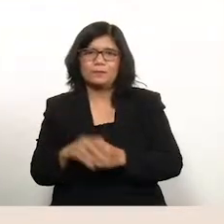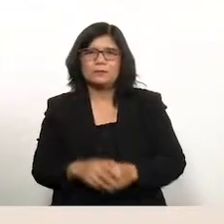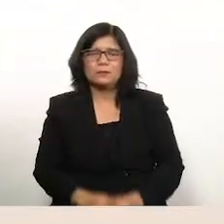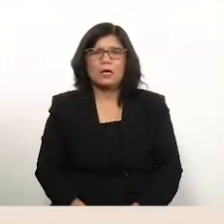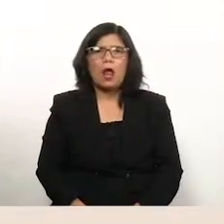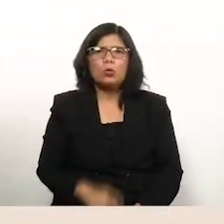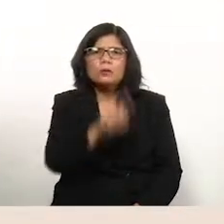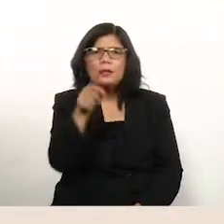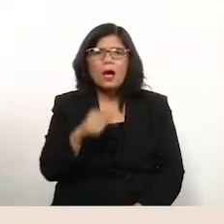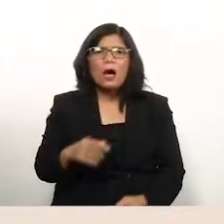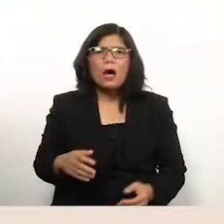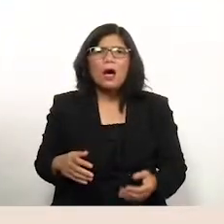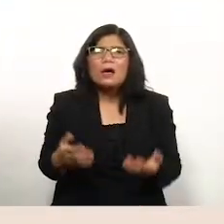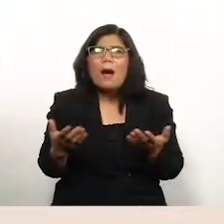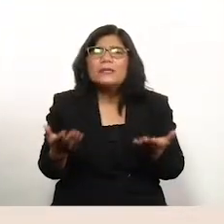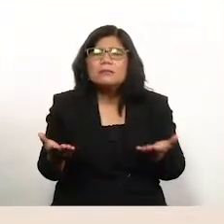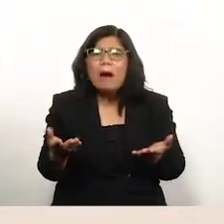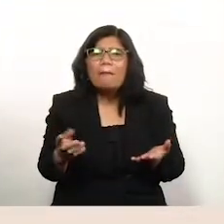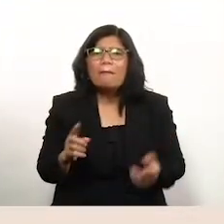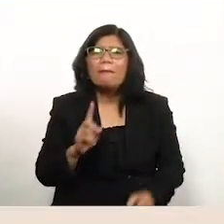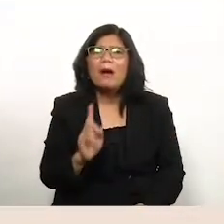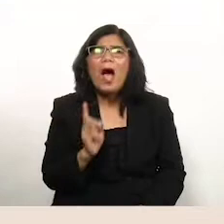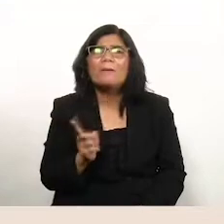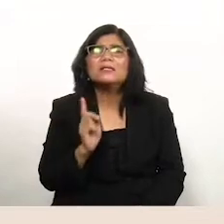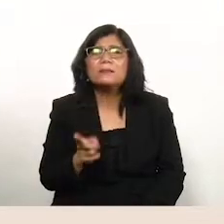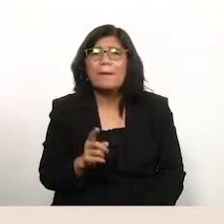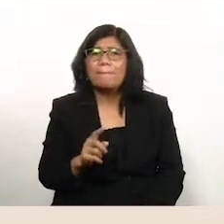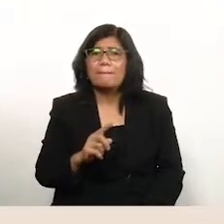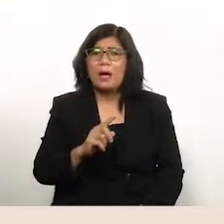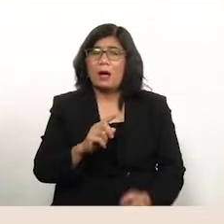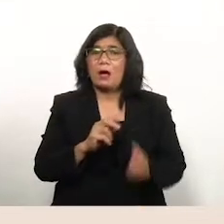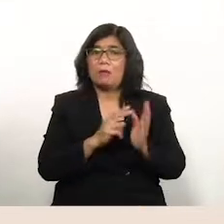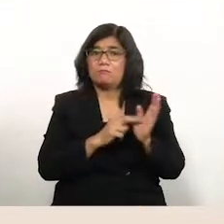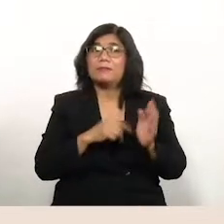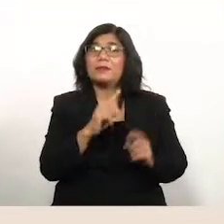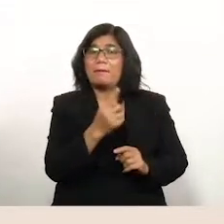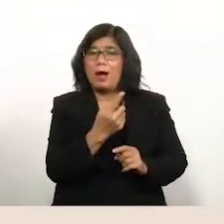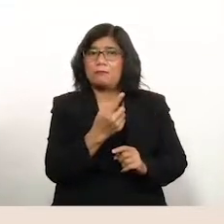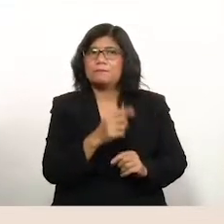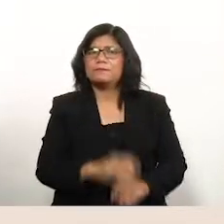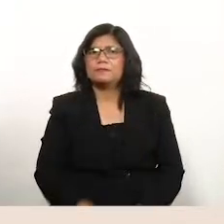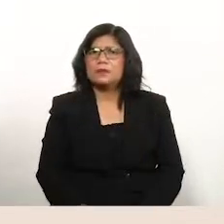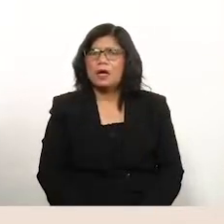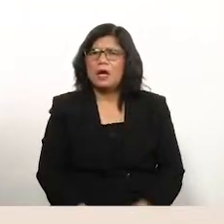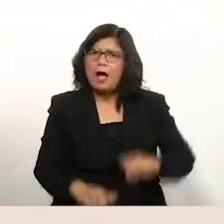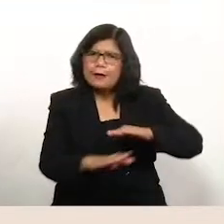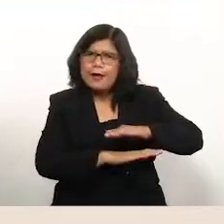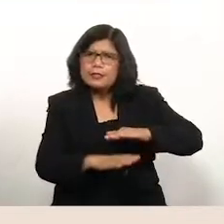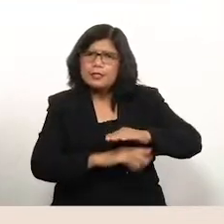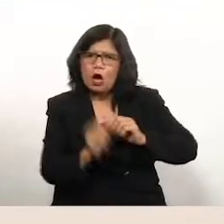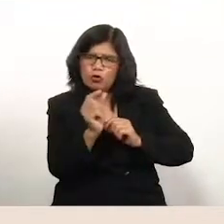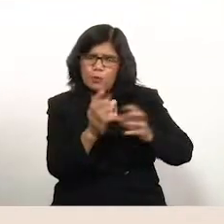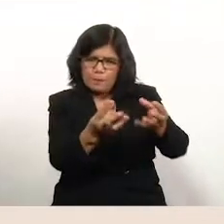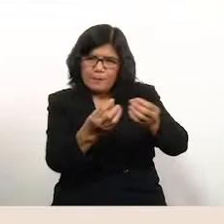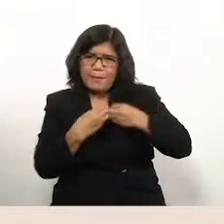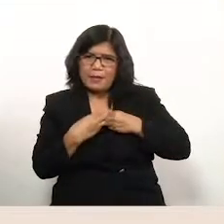Hai kalau sudah tanya woi Hai yang pertama saya pelajari Hai kalau pada dasarnya untuk